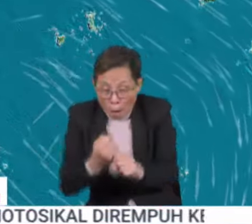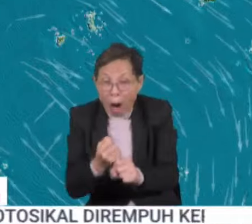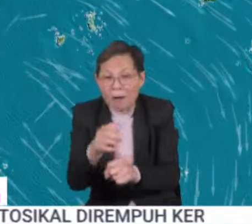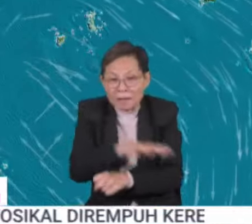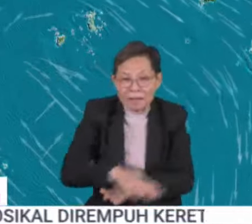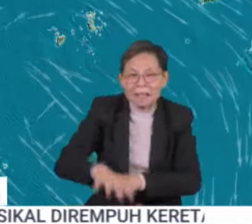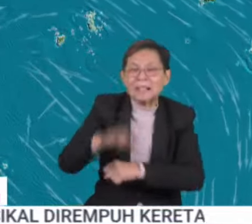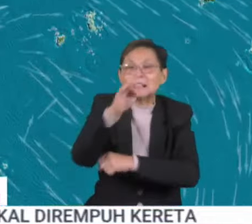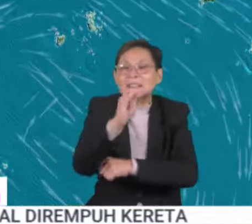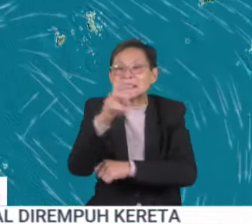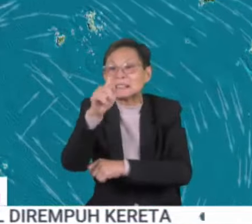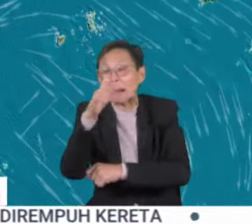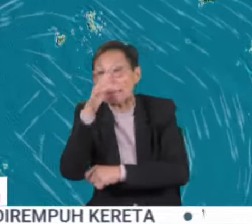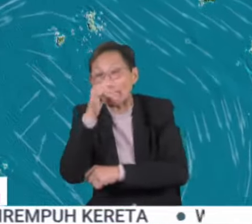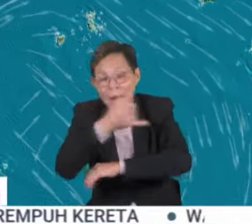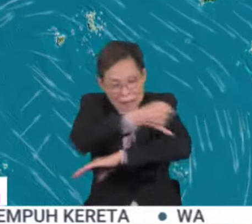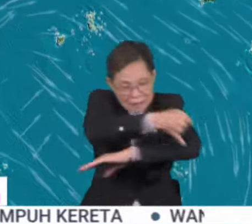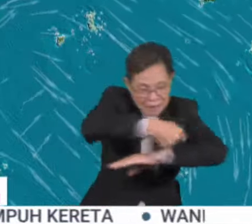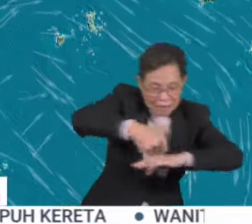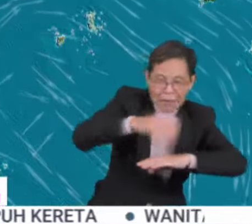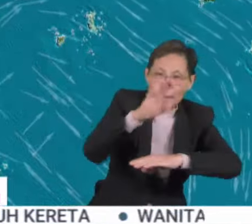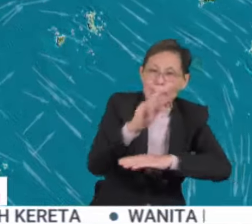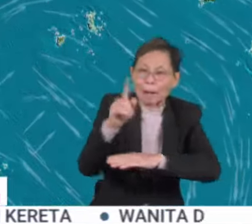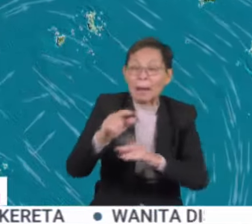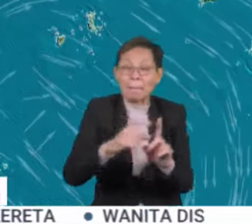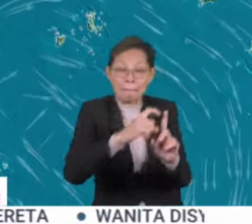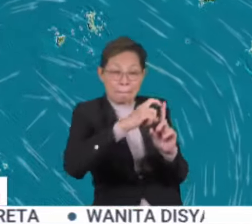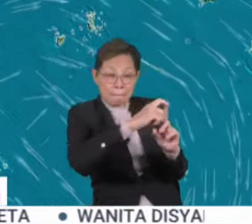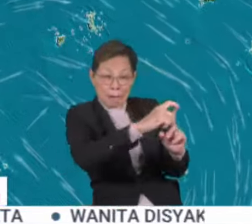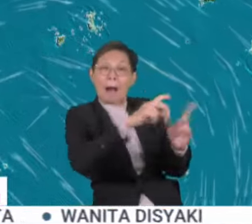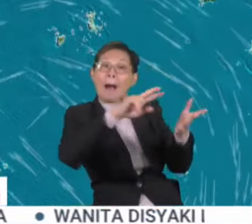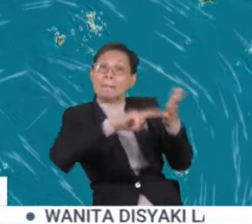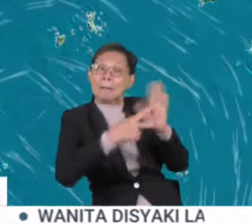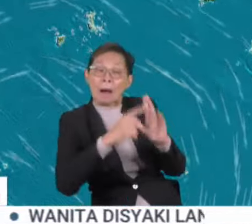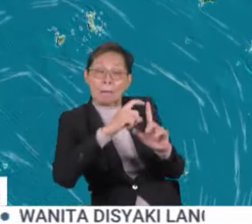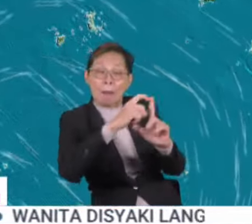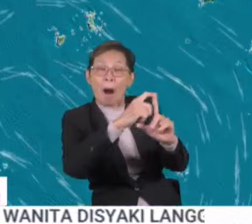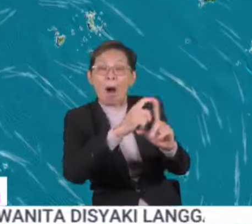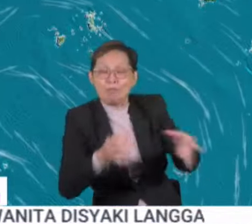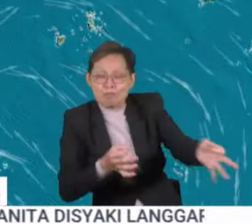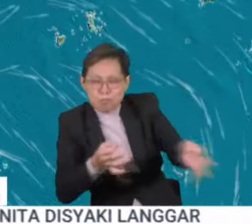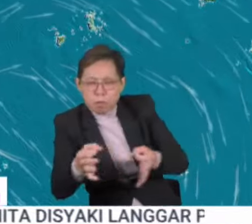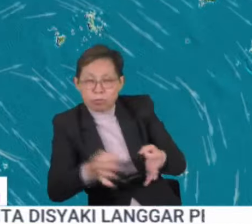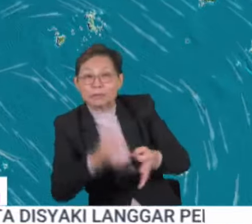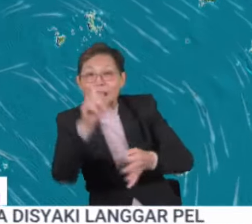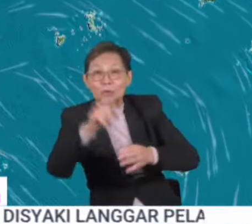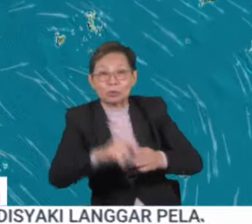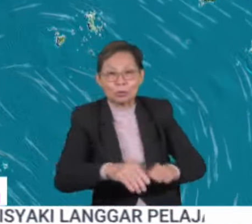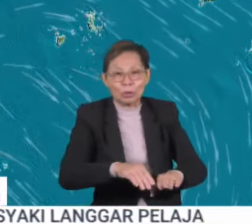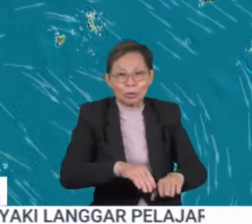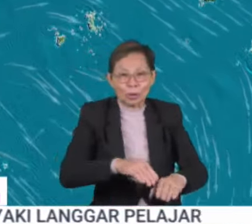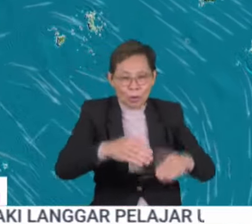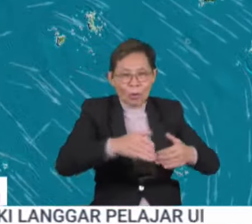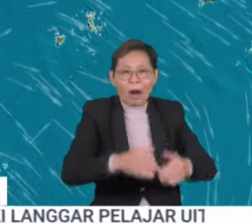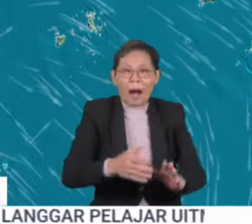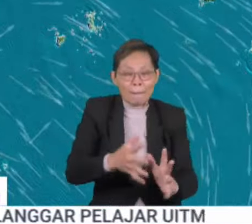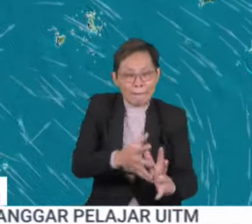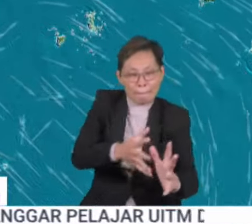Dan untuk makluman anda semua, garis badai ini adalah satu istilah yang digunakan bagi menjelaskan satu barisan